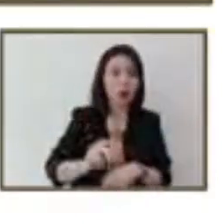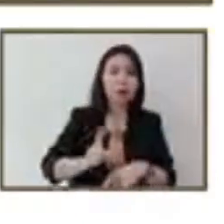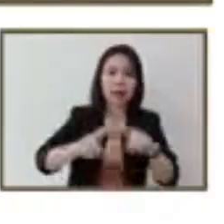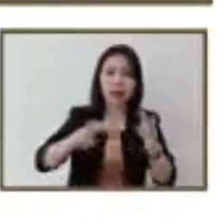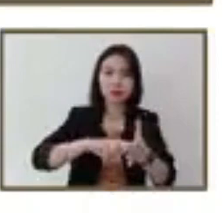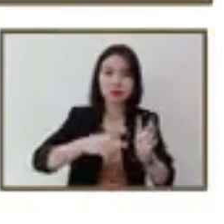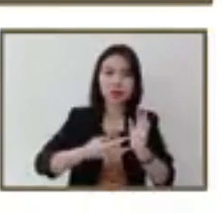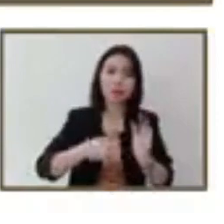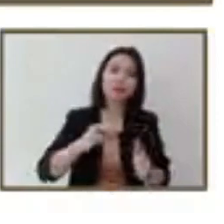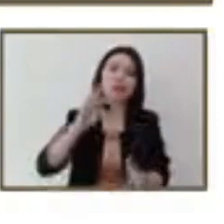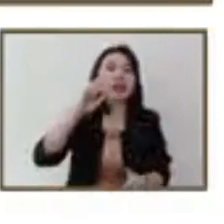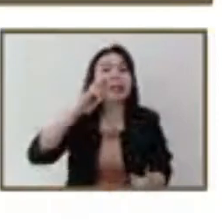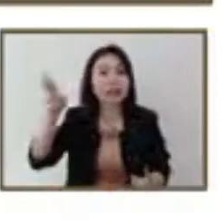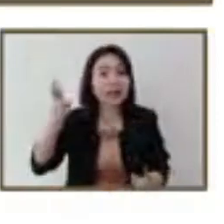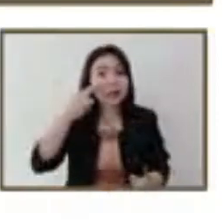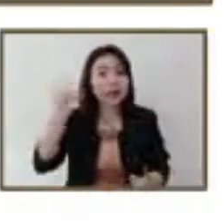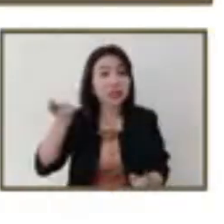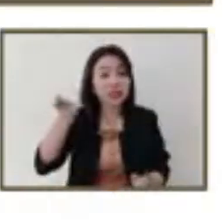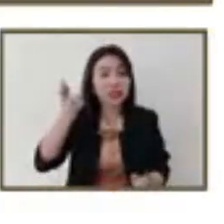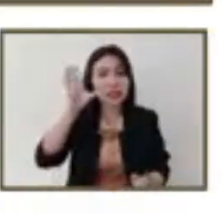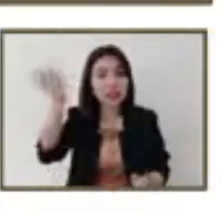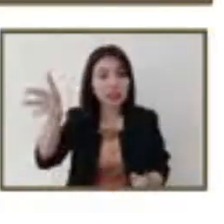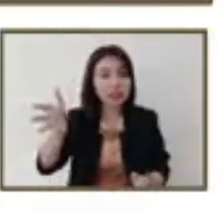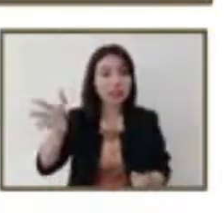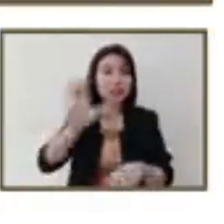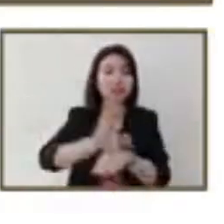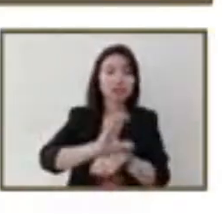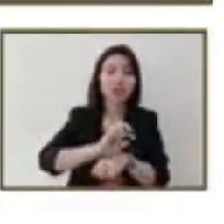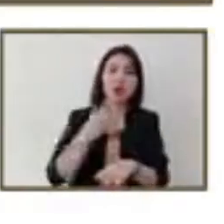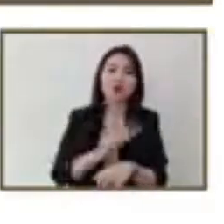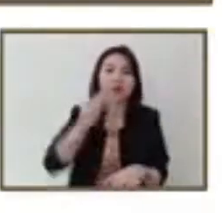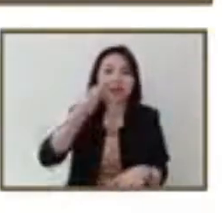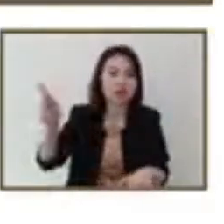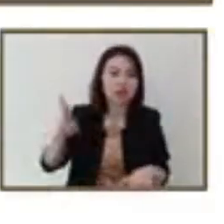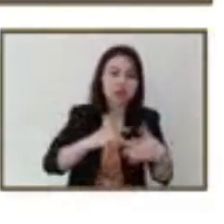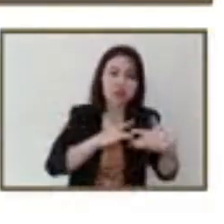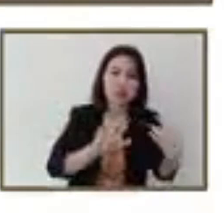na you're missing the church. You're missing the heart of the church.